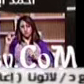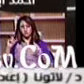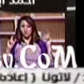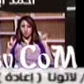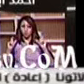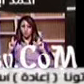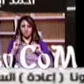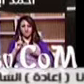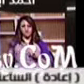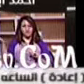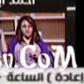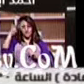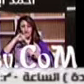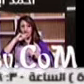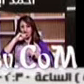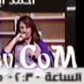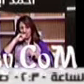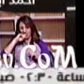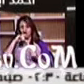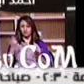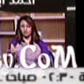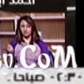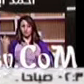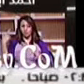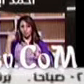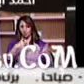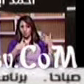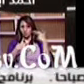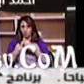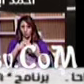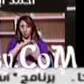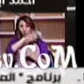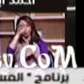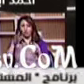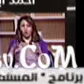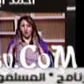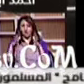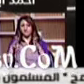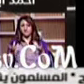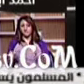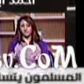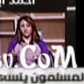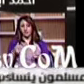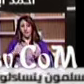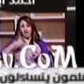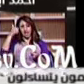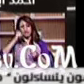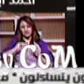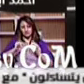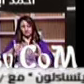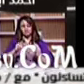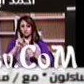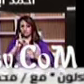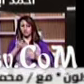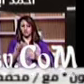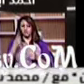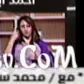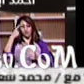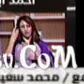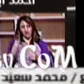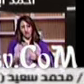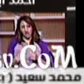احنا يوم يومين ثلاثه لما نلاقي دم احنا كلنا هنخاف طب احنا دلوقتي لازمتها ايه لازم يبقى عندنا عقل